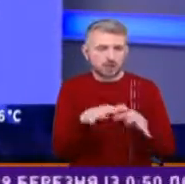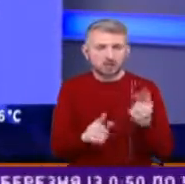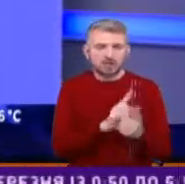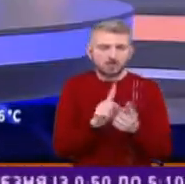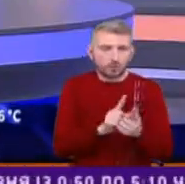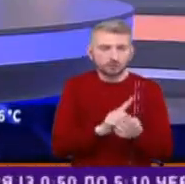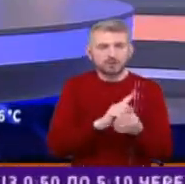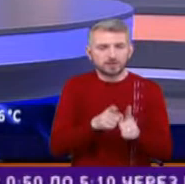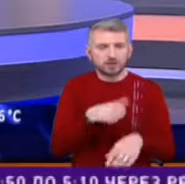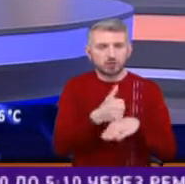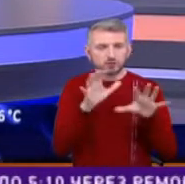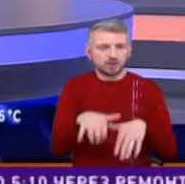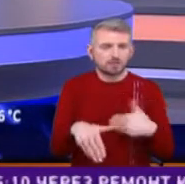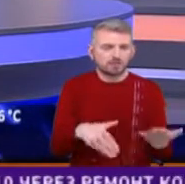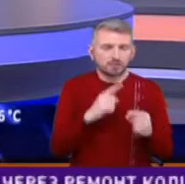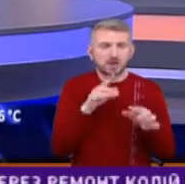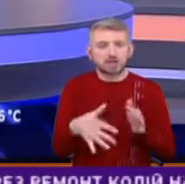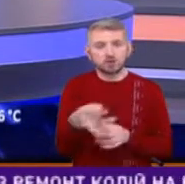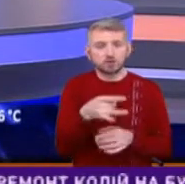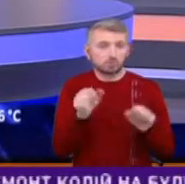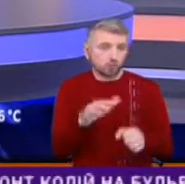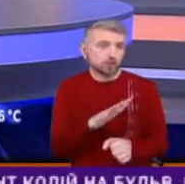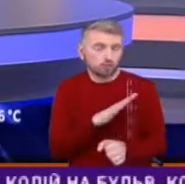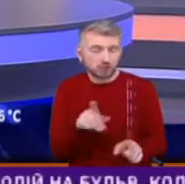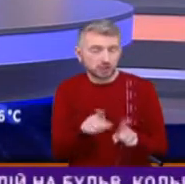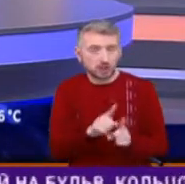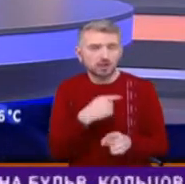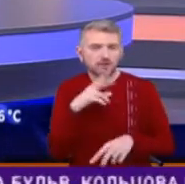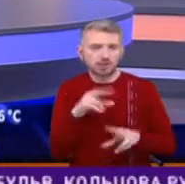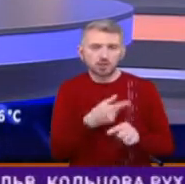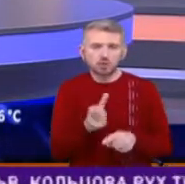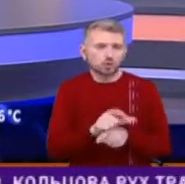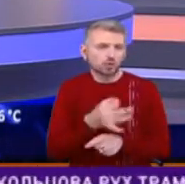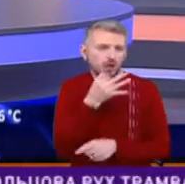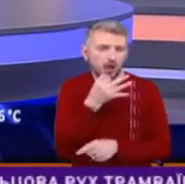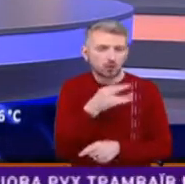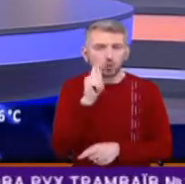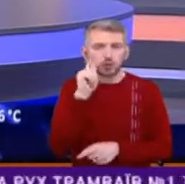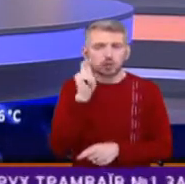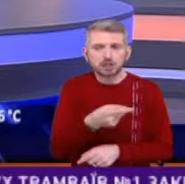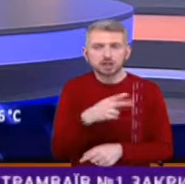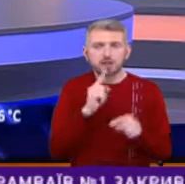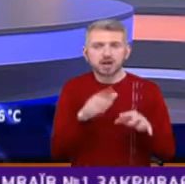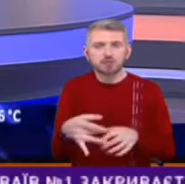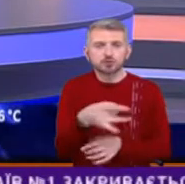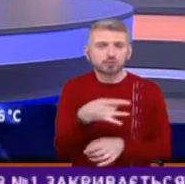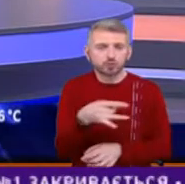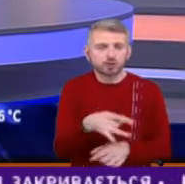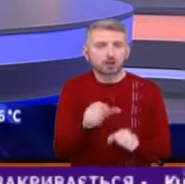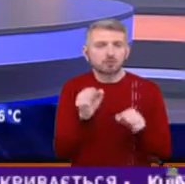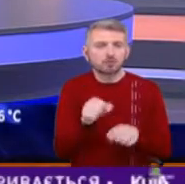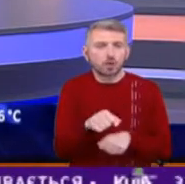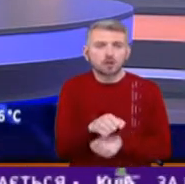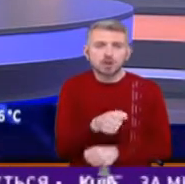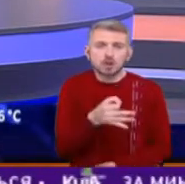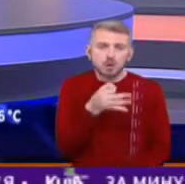бік парламентської республіки. Це ймовірний сценарій, але я вважаю, що він дуже ранній. Він Україна для парламентської республіки може визріти